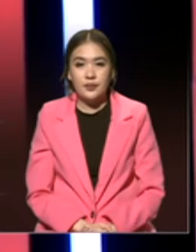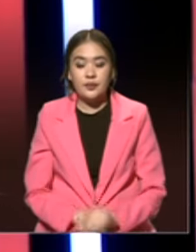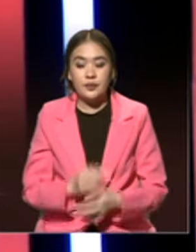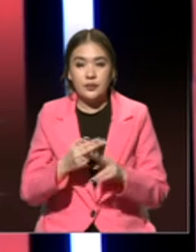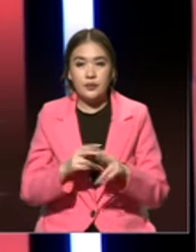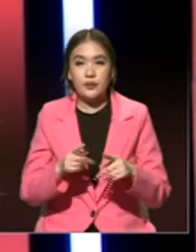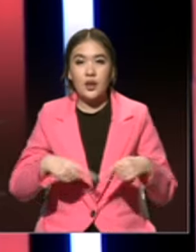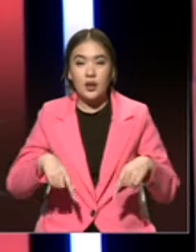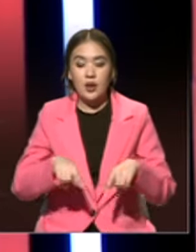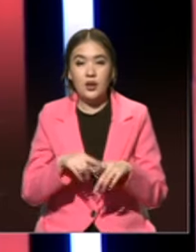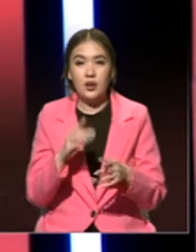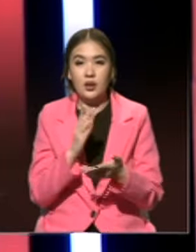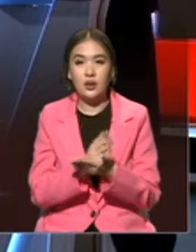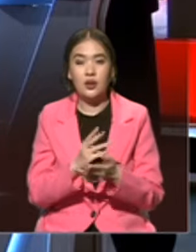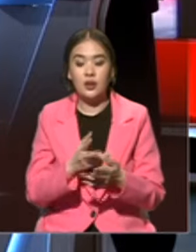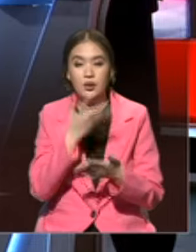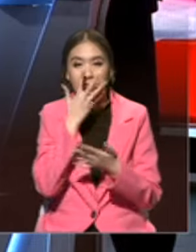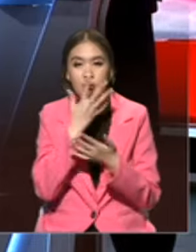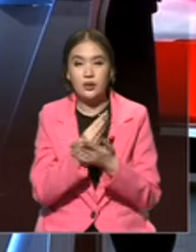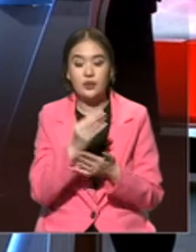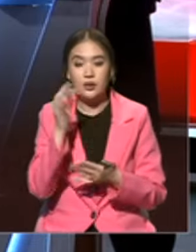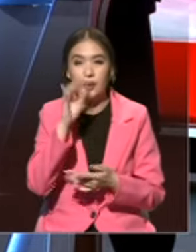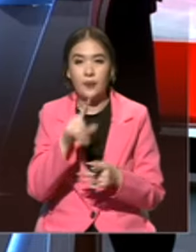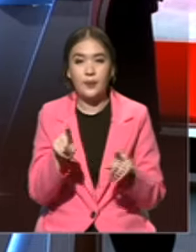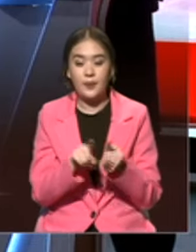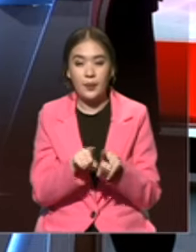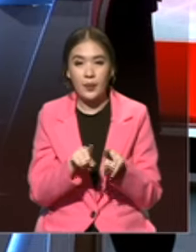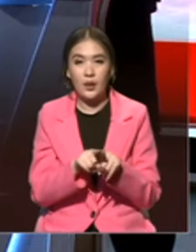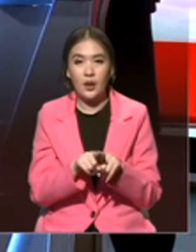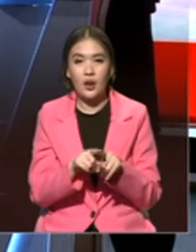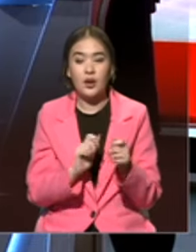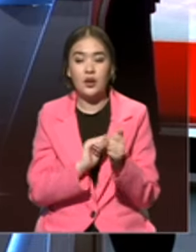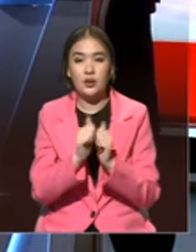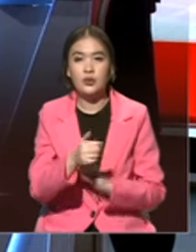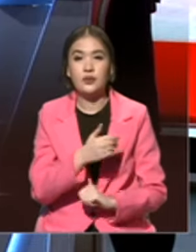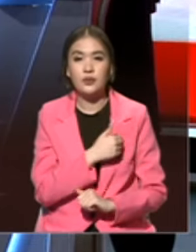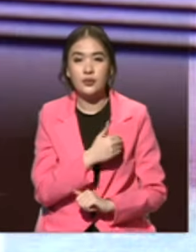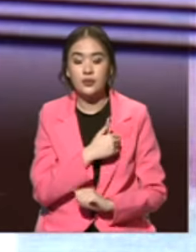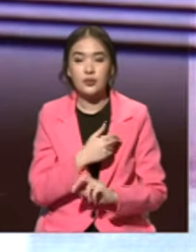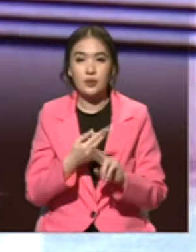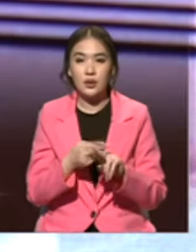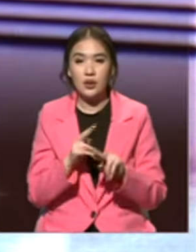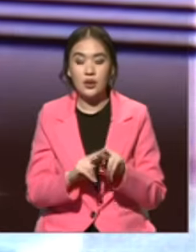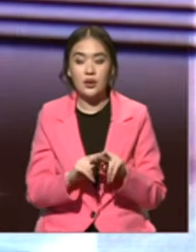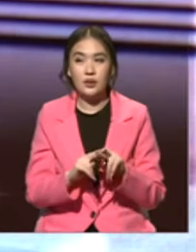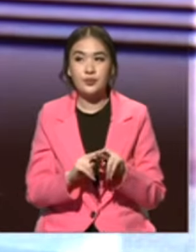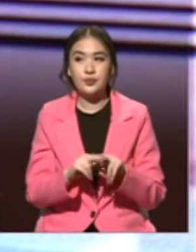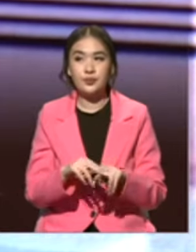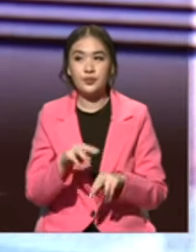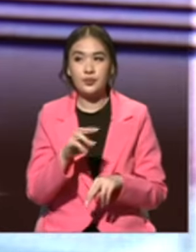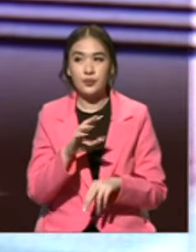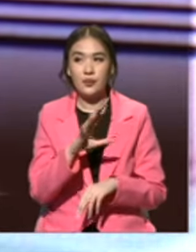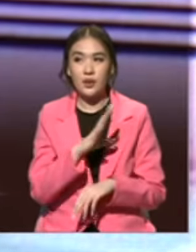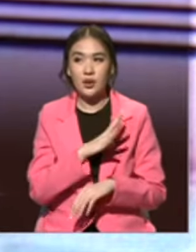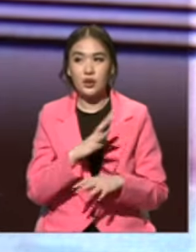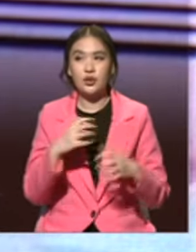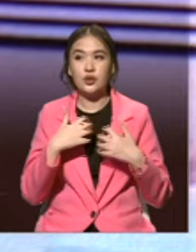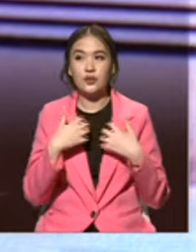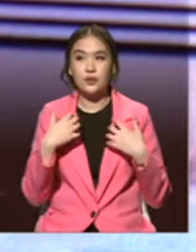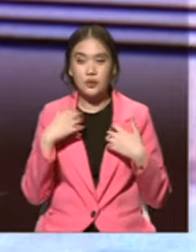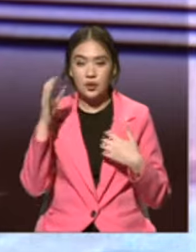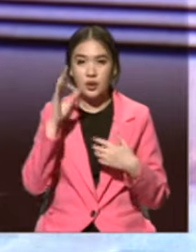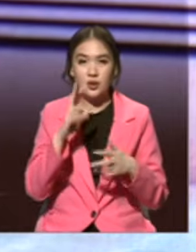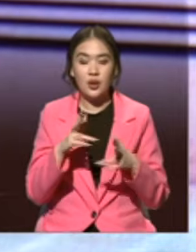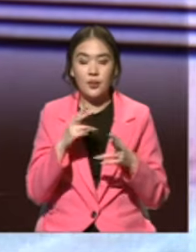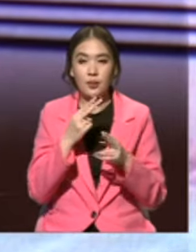ұйымында болғаннан кейін олар да өздерінің талаптарын алға қояды. Ол талаптың мына инсинератор деген жақпалы пеш, мал өлектерін жағатын. Бұл